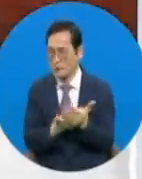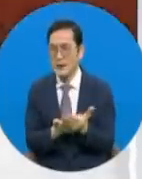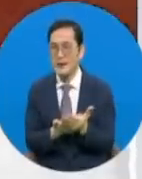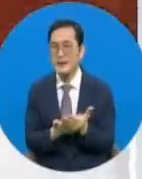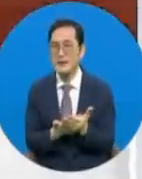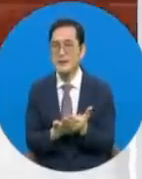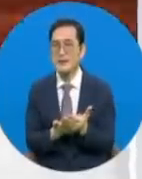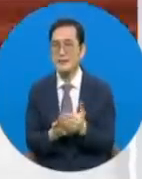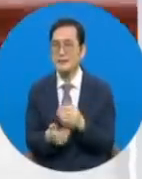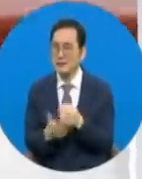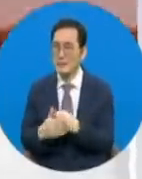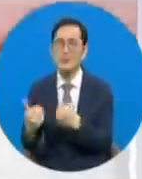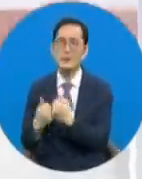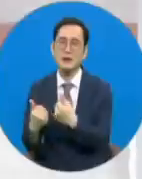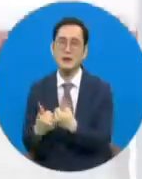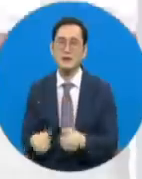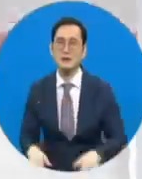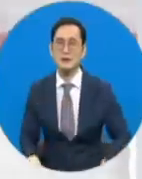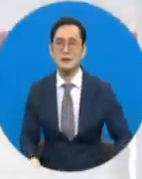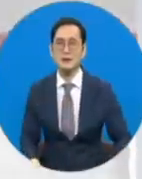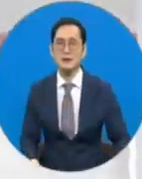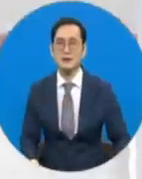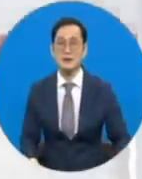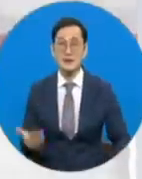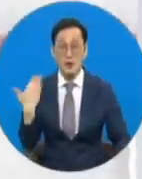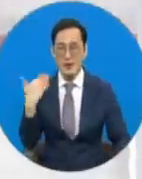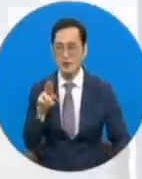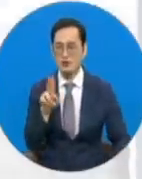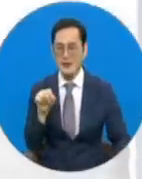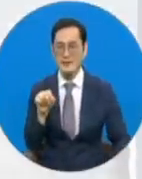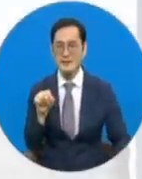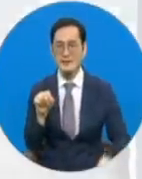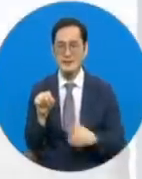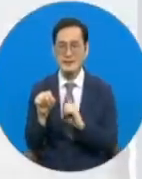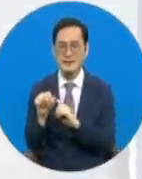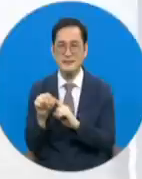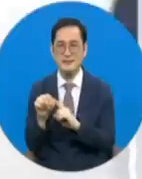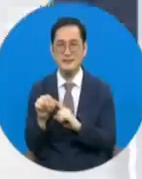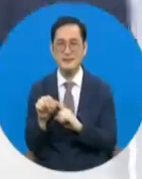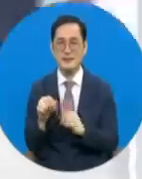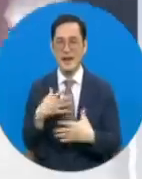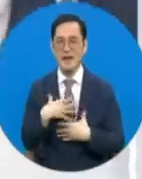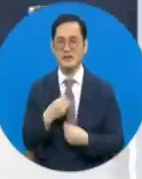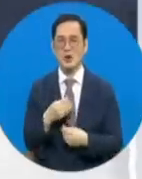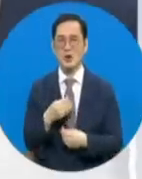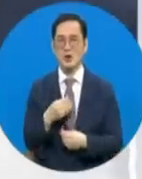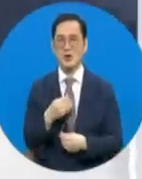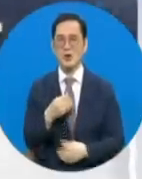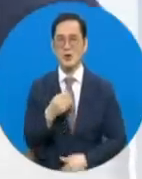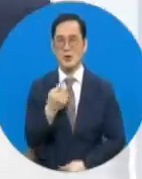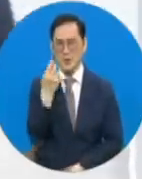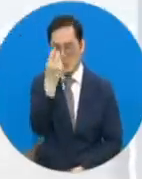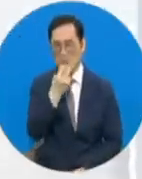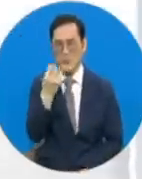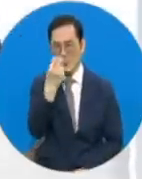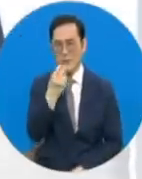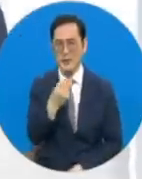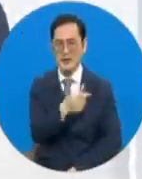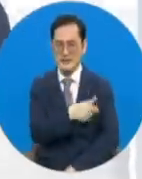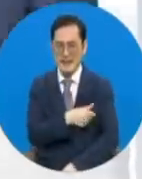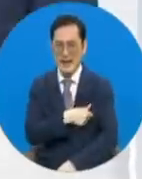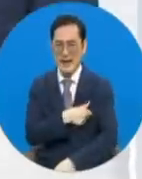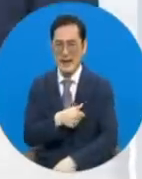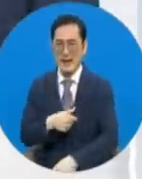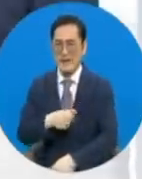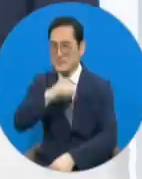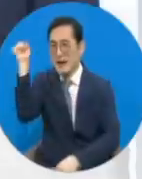텐데 얼마 전에 대한민국이 유엔 안보리 비상임 이사국에 선임되는 큰 쾌거를 이루지 않았습니까? 아주